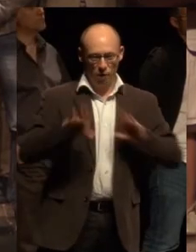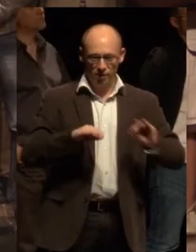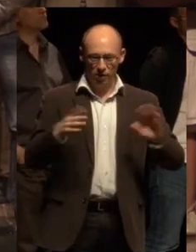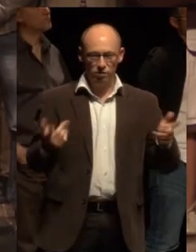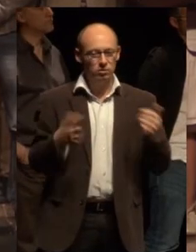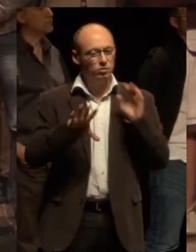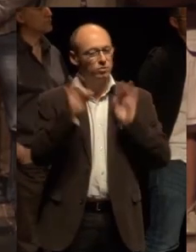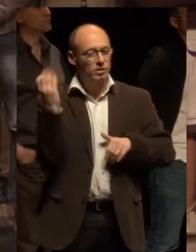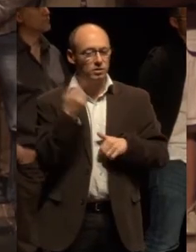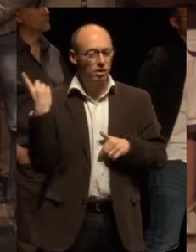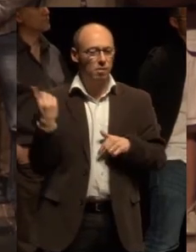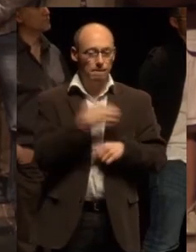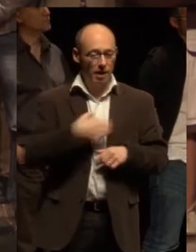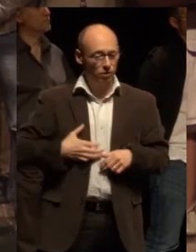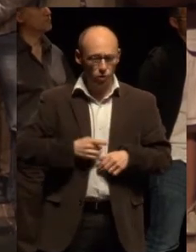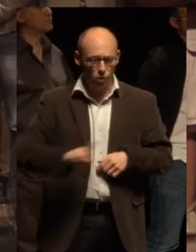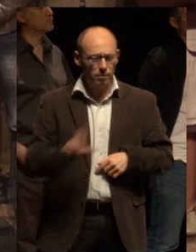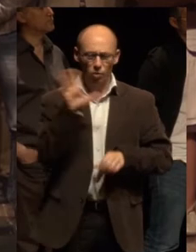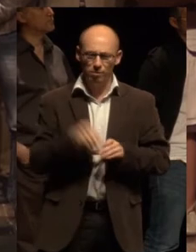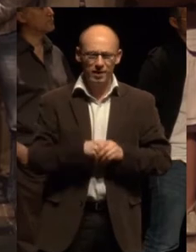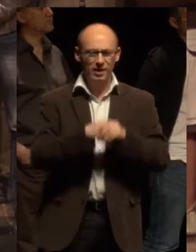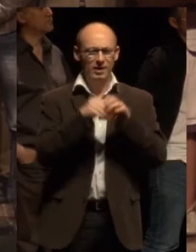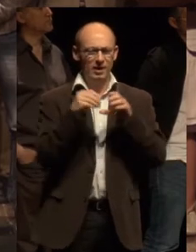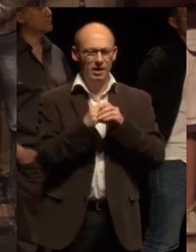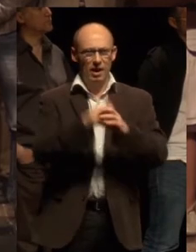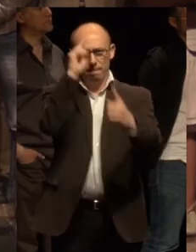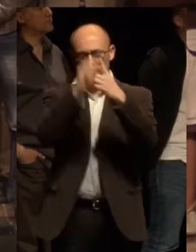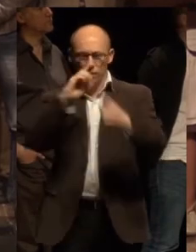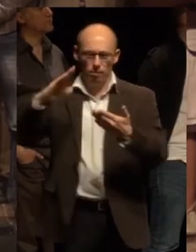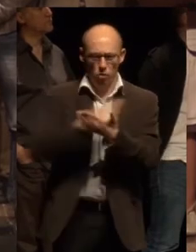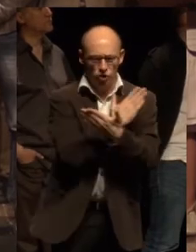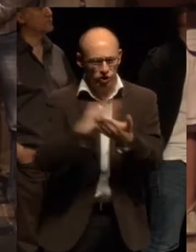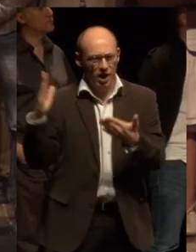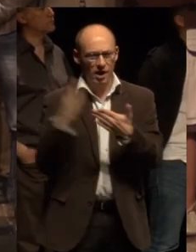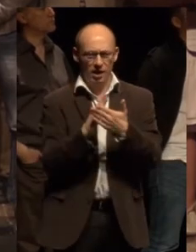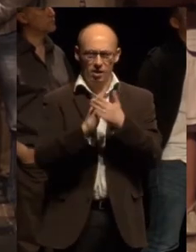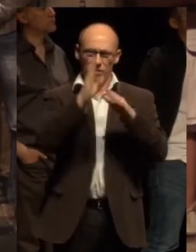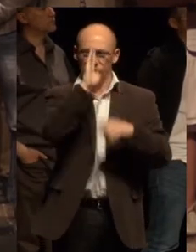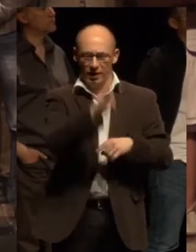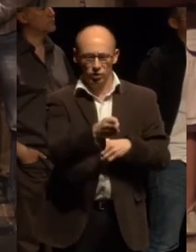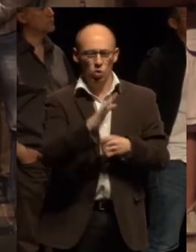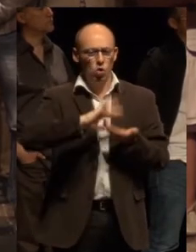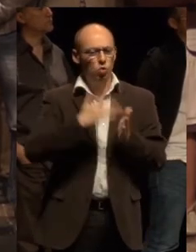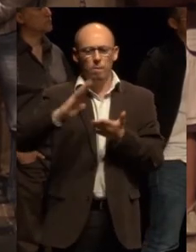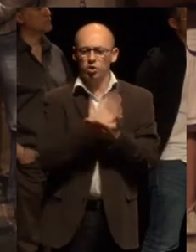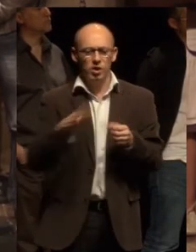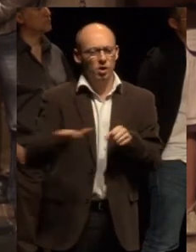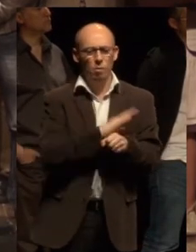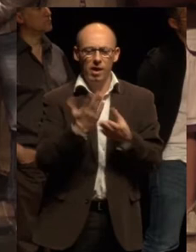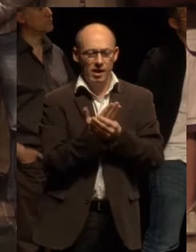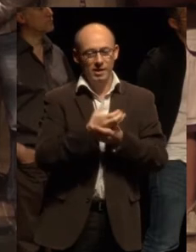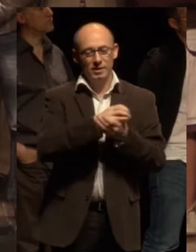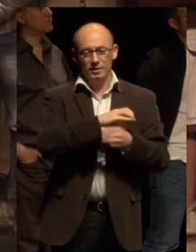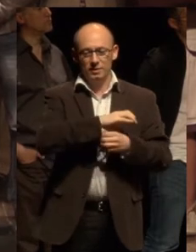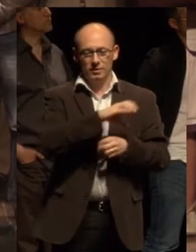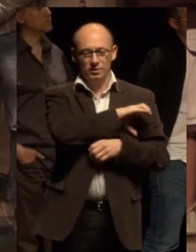pas seulement choisi un maire, ils ont aussi choisi un cap, un projet. Ils n'ont pas choisi tout le projet, nos 120 engagements, donc ce n'est